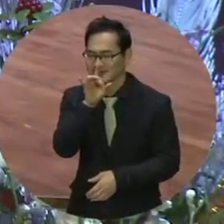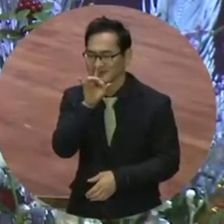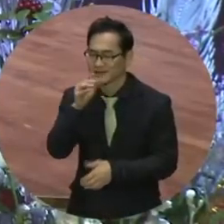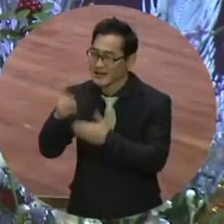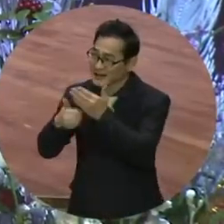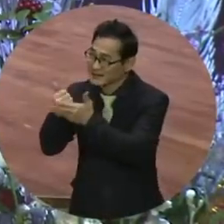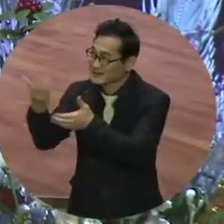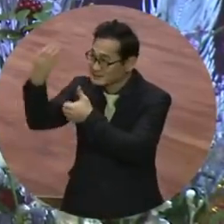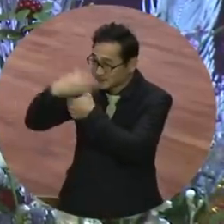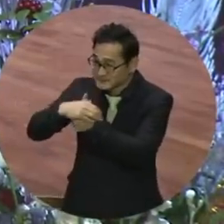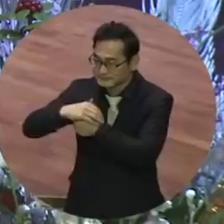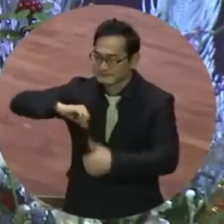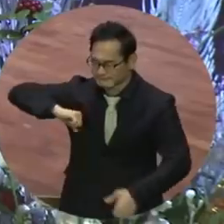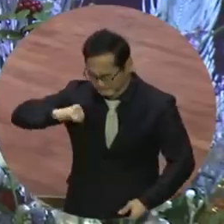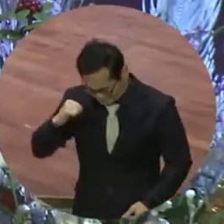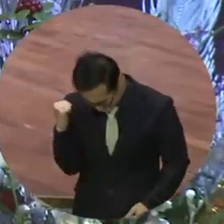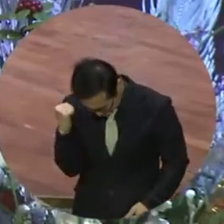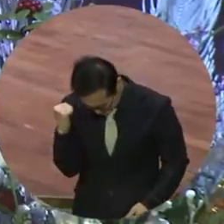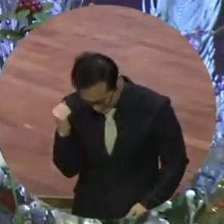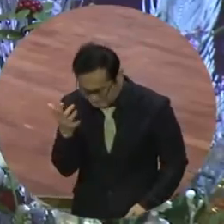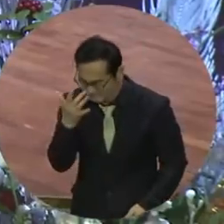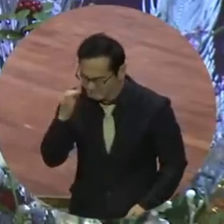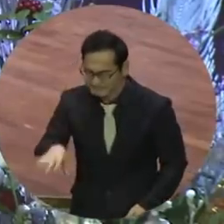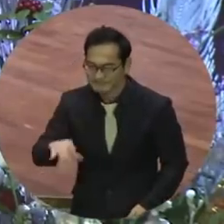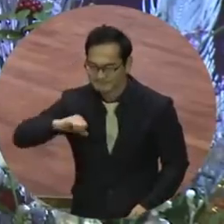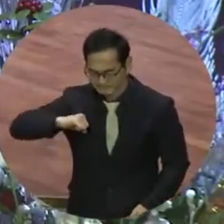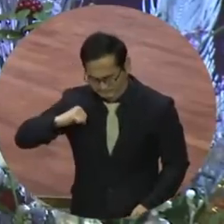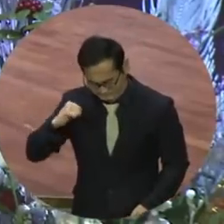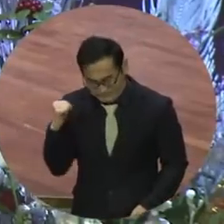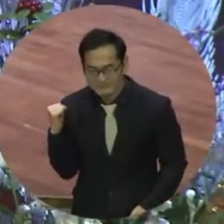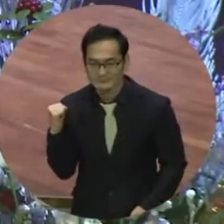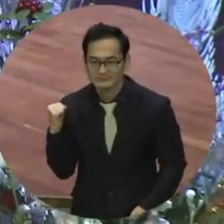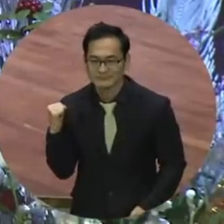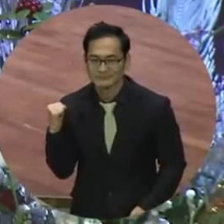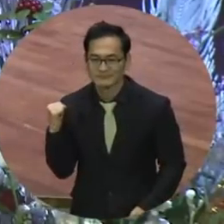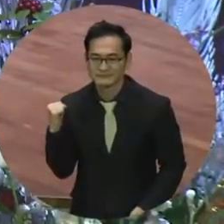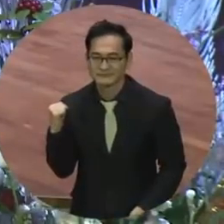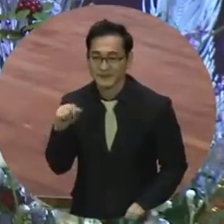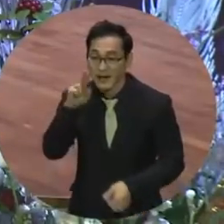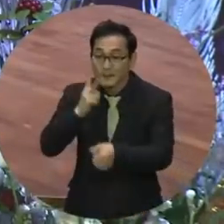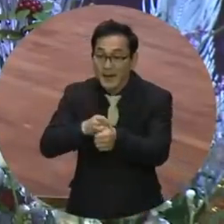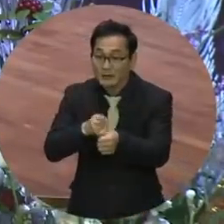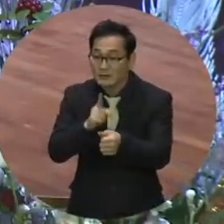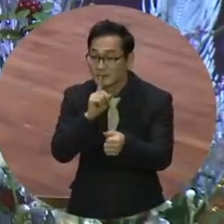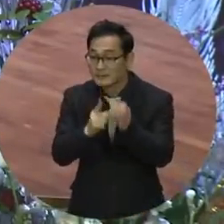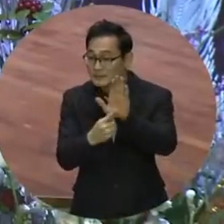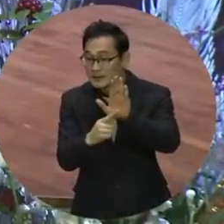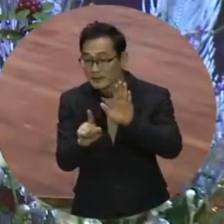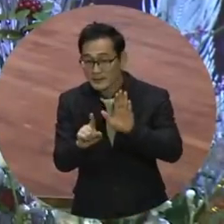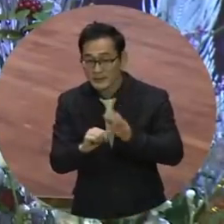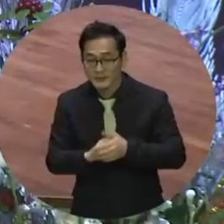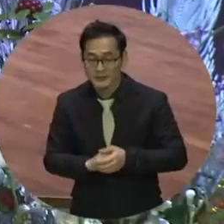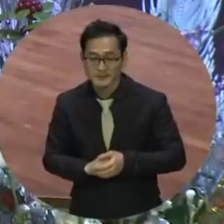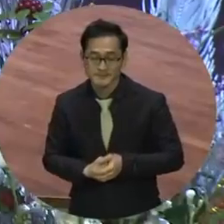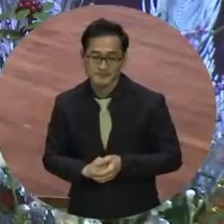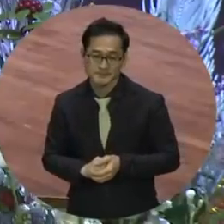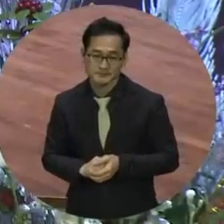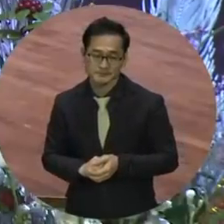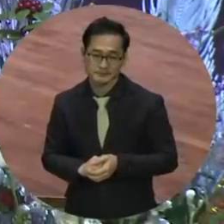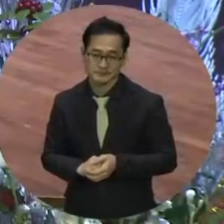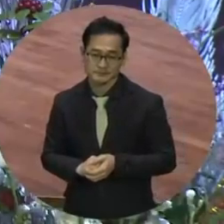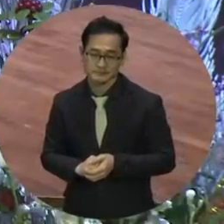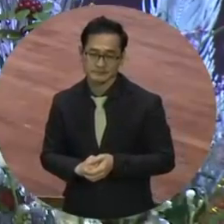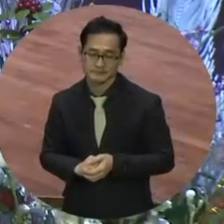때문에 사도 바울은 하나님의 청지기인 우리를 향해서 골로새서 10장 31절에